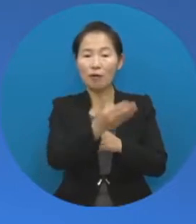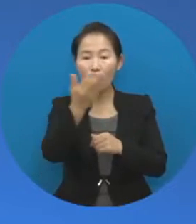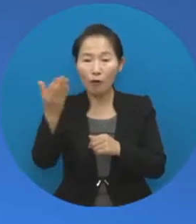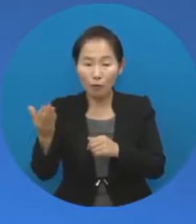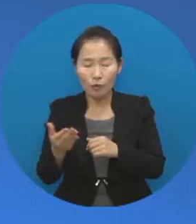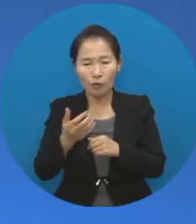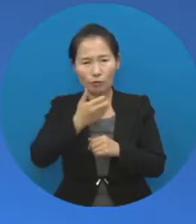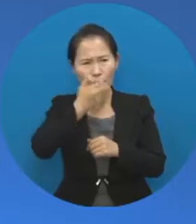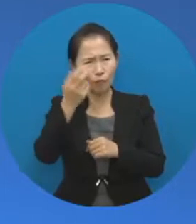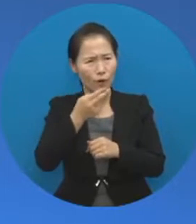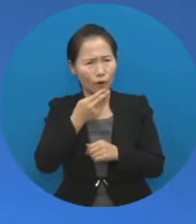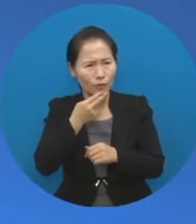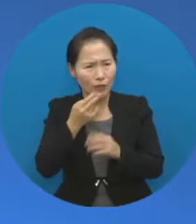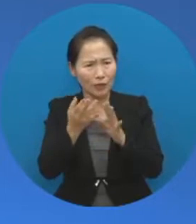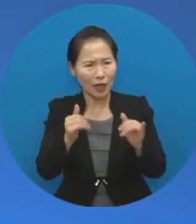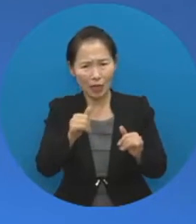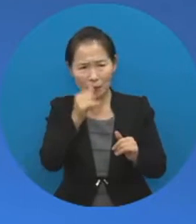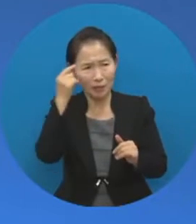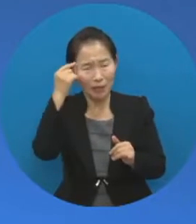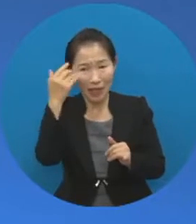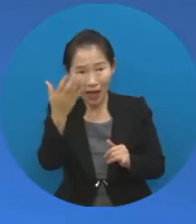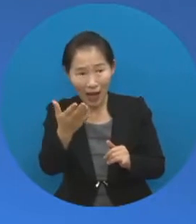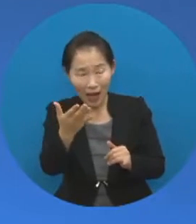질문을 하시는 거예요. 그래서